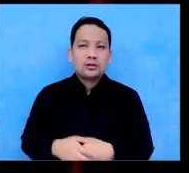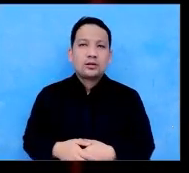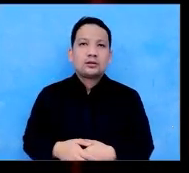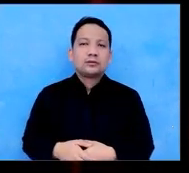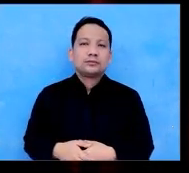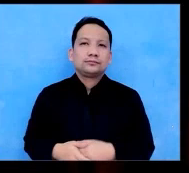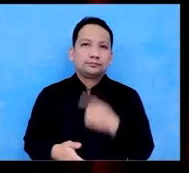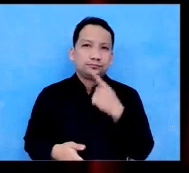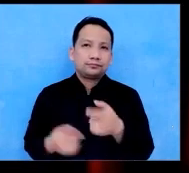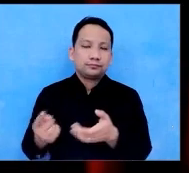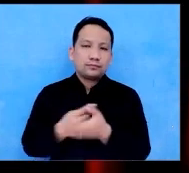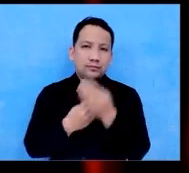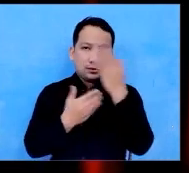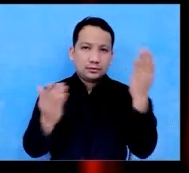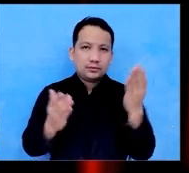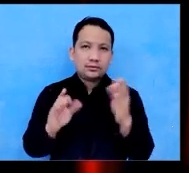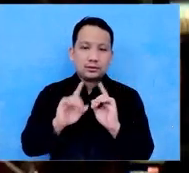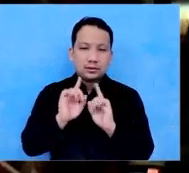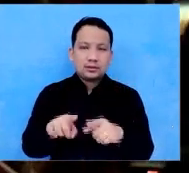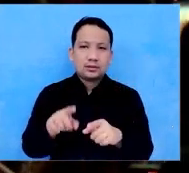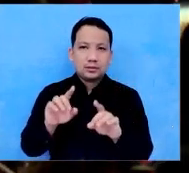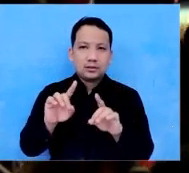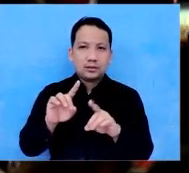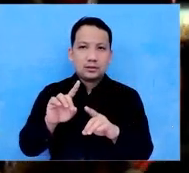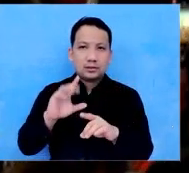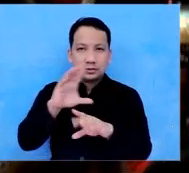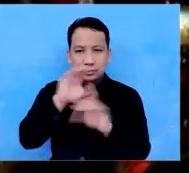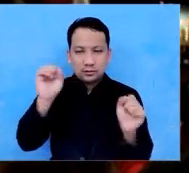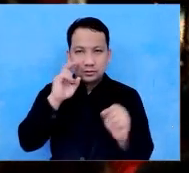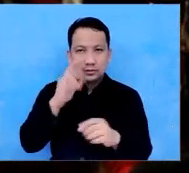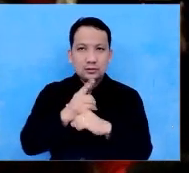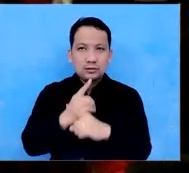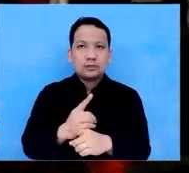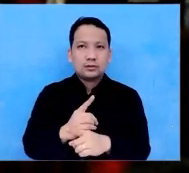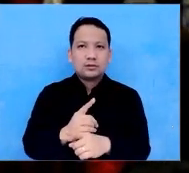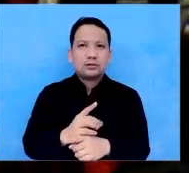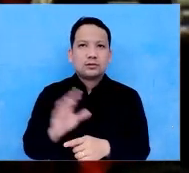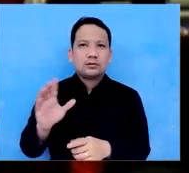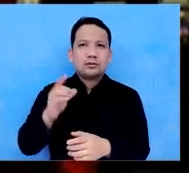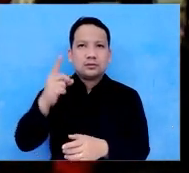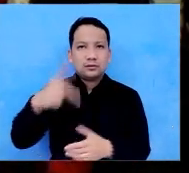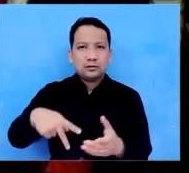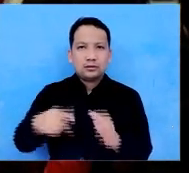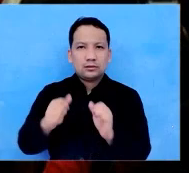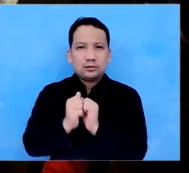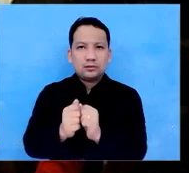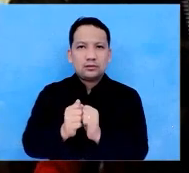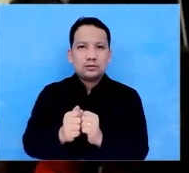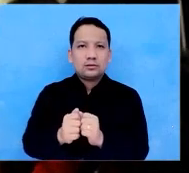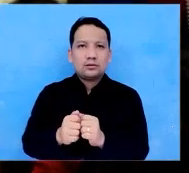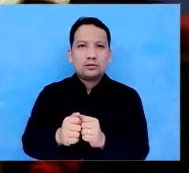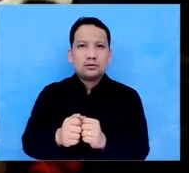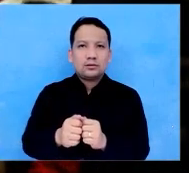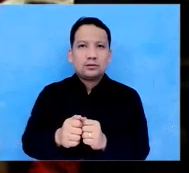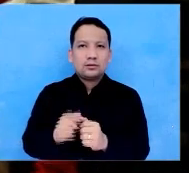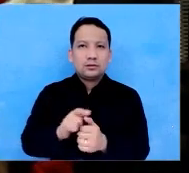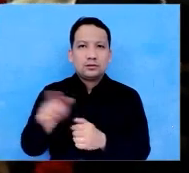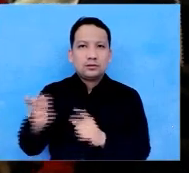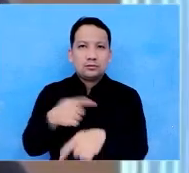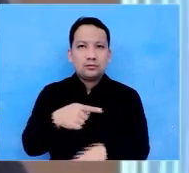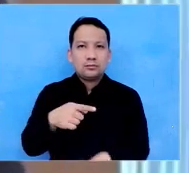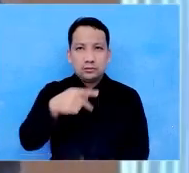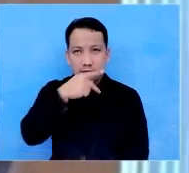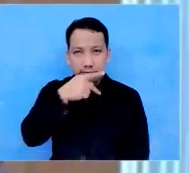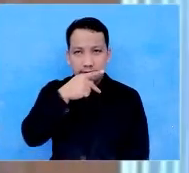nitong weekend, sinagot yan ni PBBM, depensa ng Pangulo, kalahati ng mga kasama sa Switzerland trip mula sa pribadong